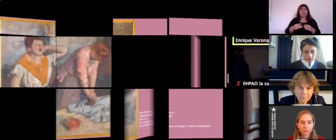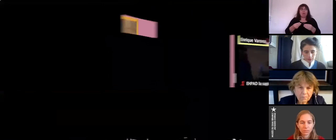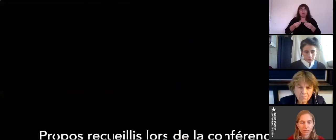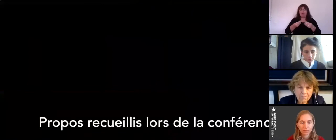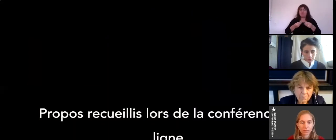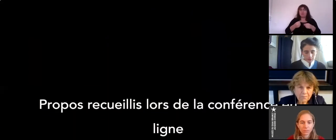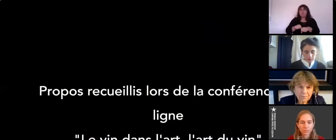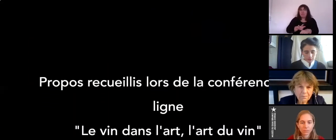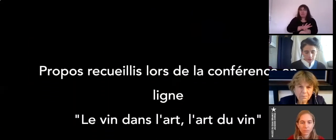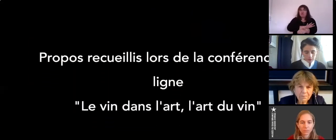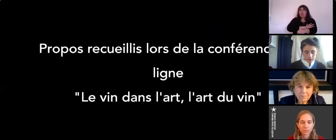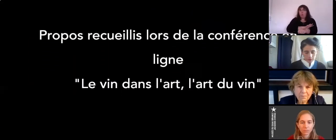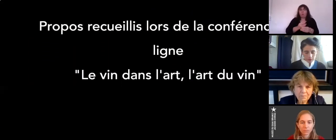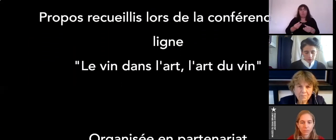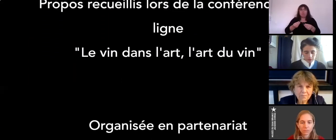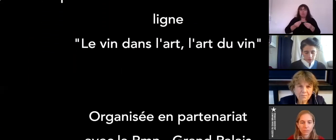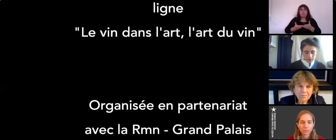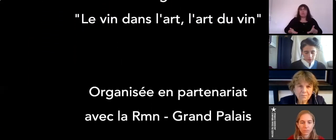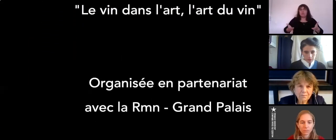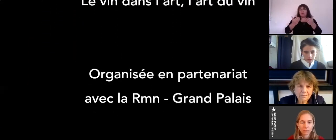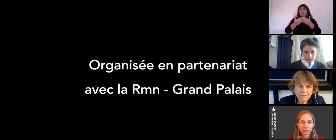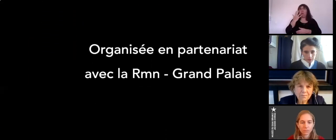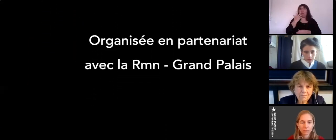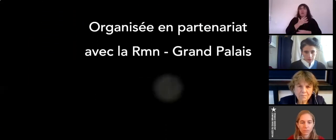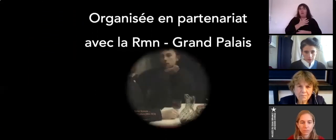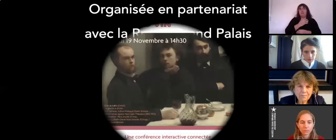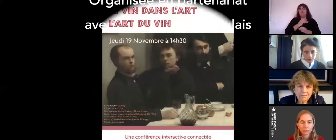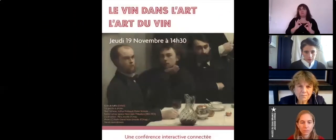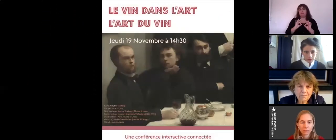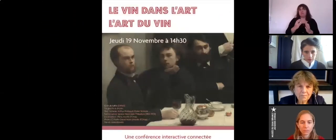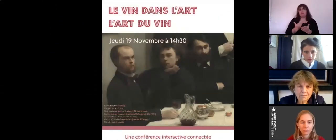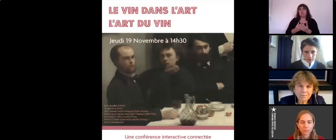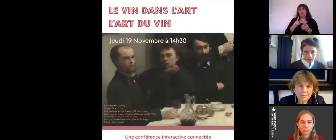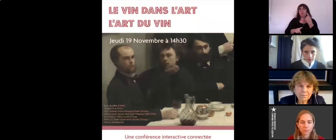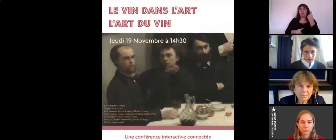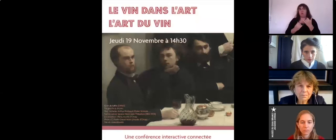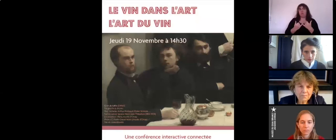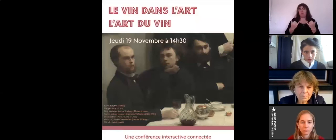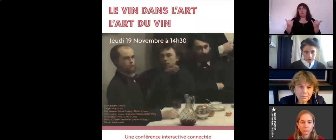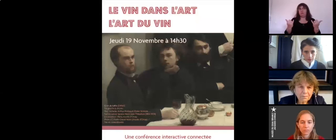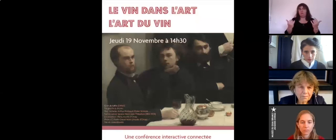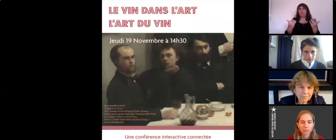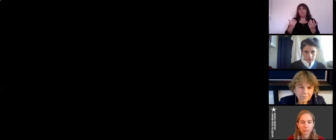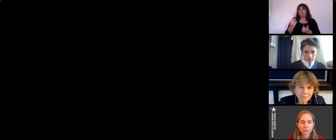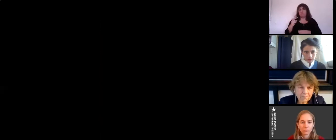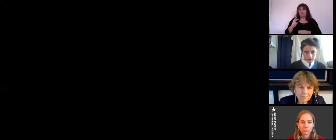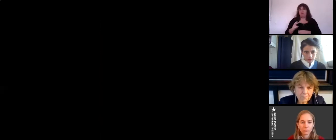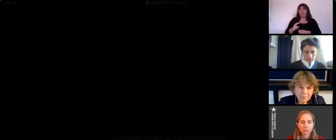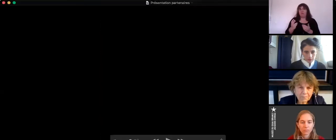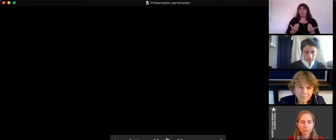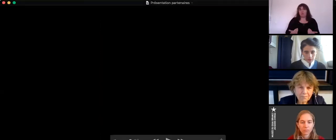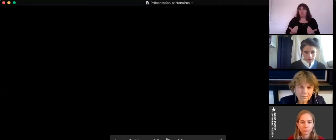nous fait passer des bons moments. Donc en tout cas, c'est très important ce moment que l'on vit aujourd'hui.